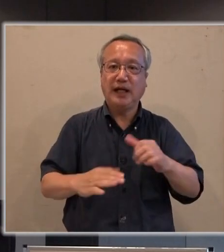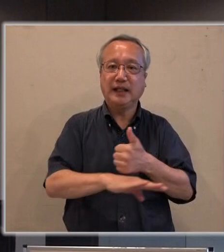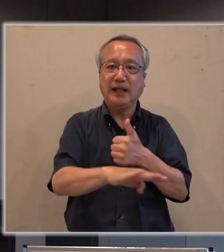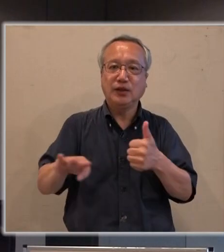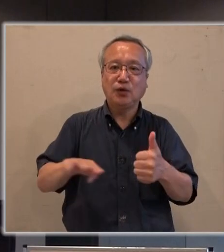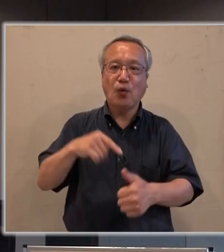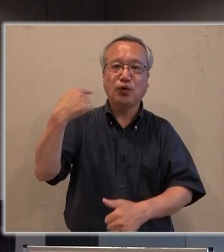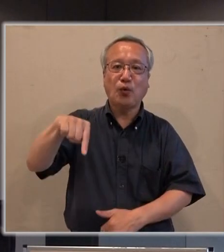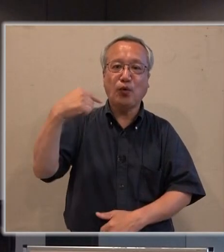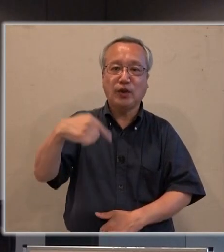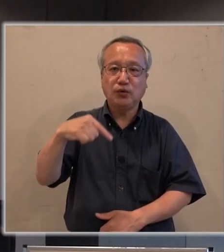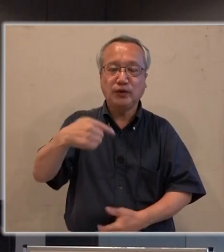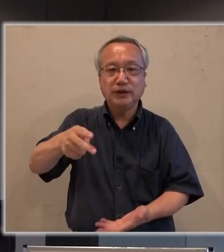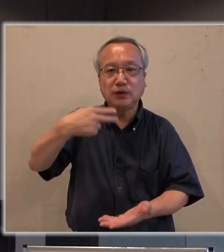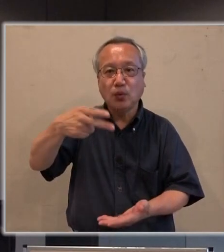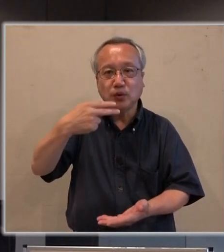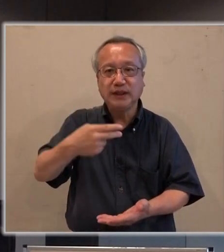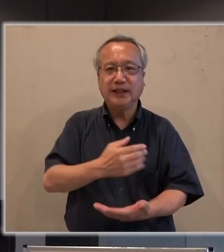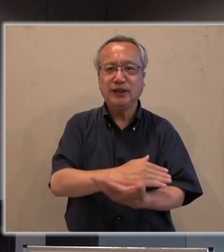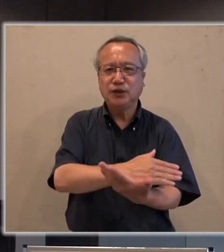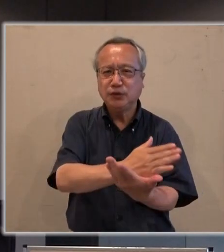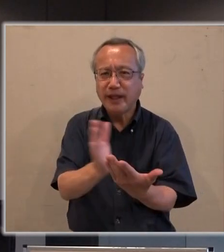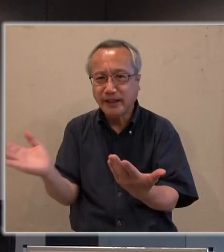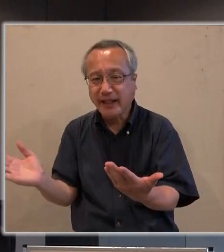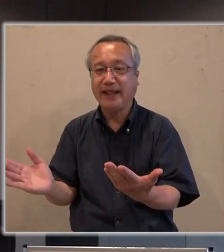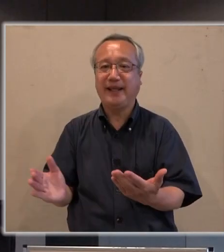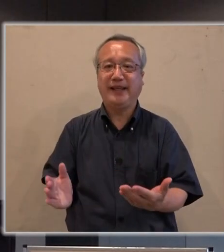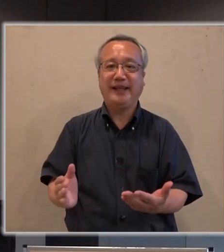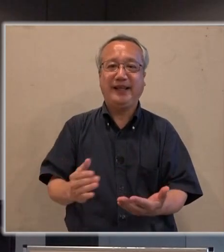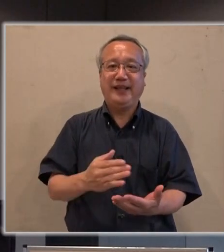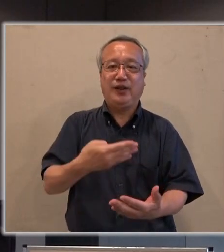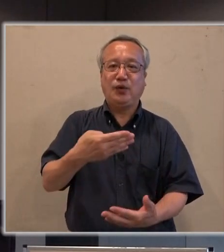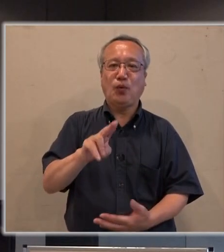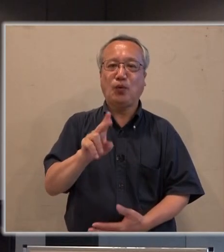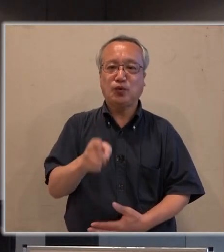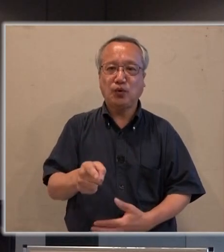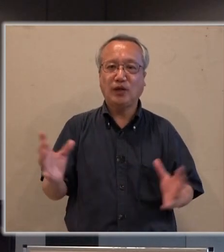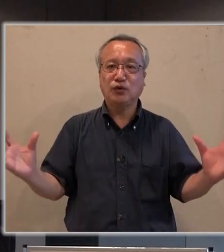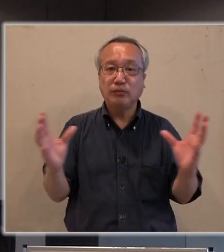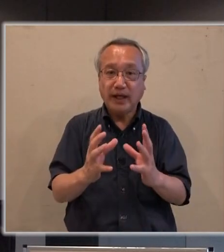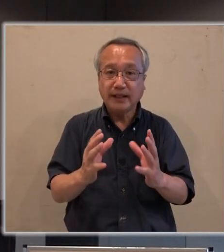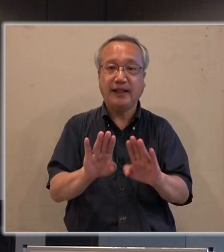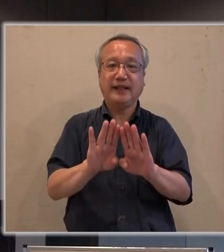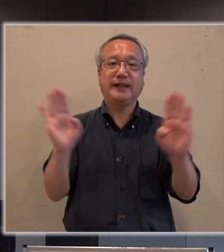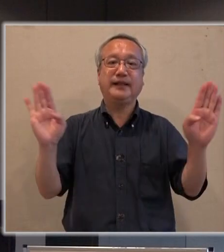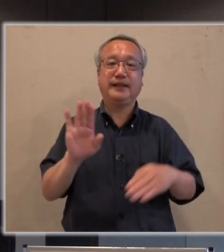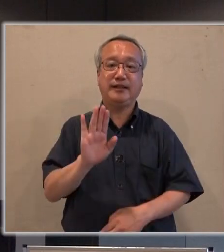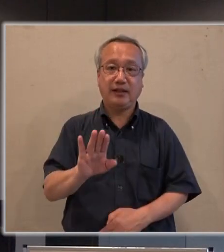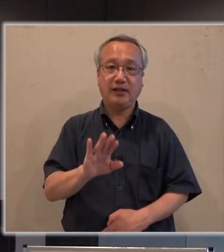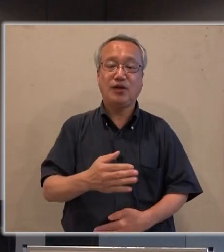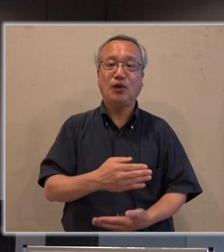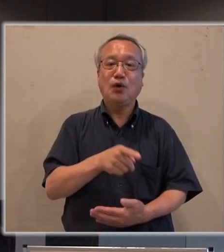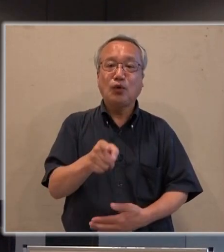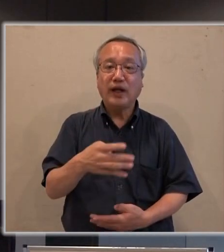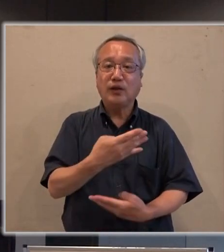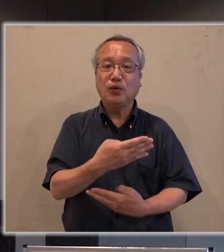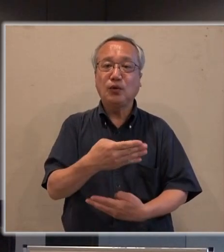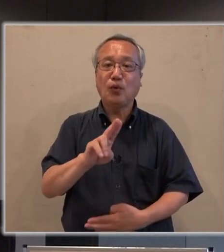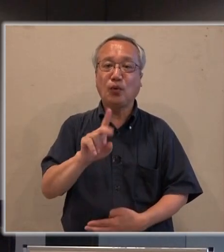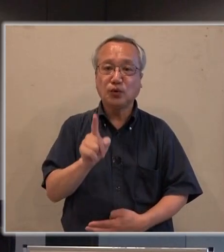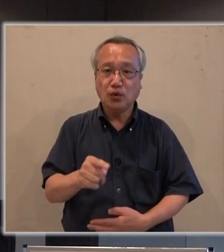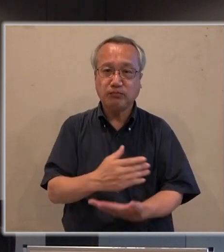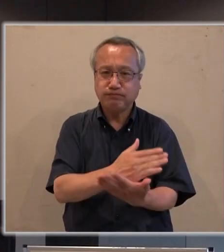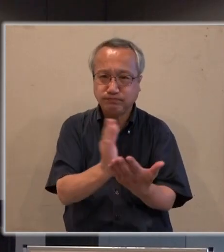教育、食事も全ての要素が含まれて開催されています。こういったいろんな要素が複合的になったオリンピック